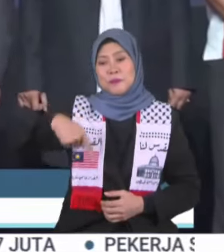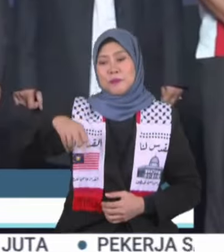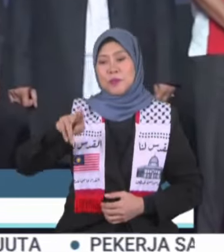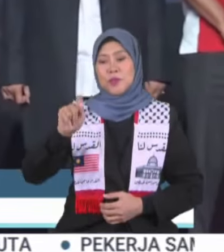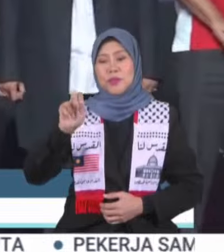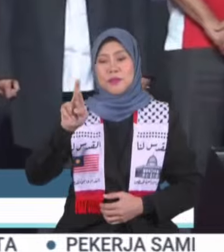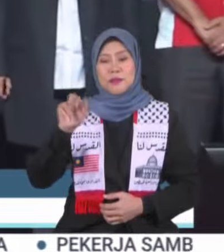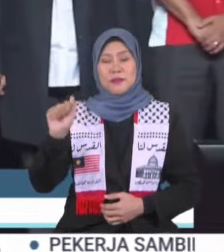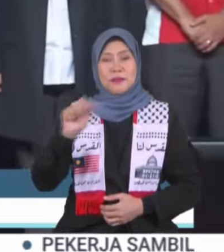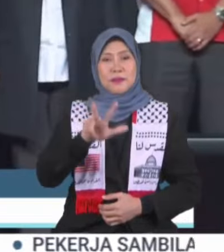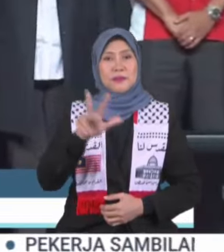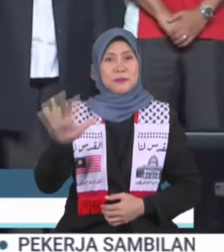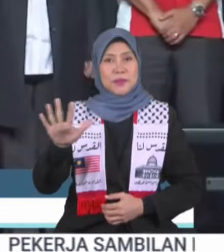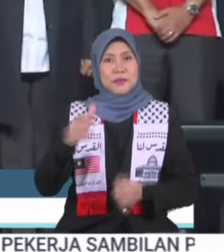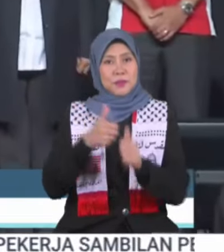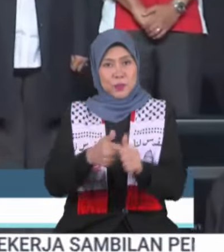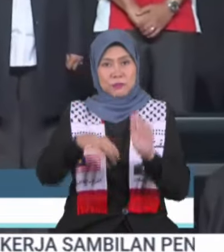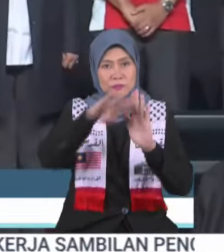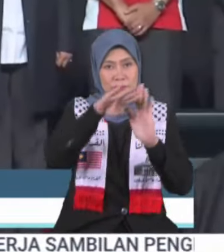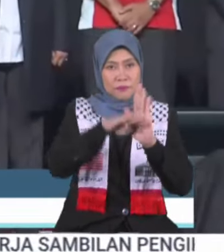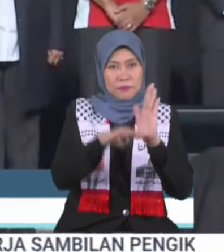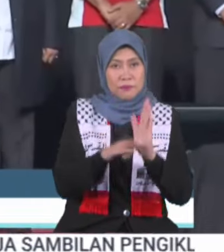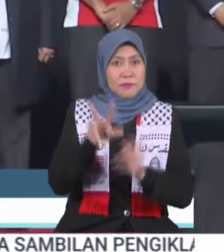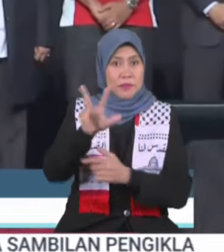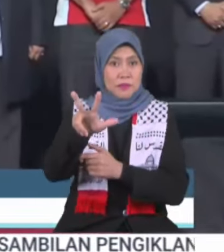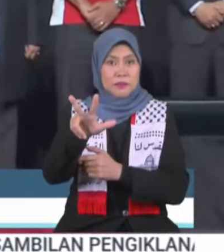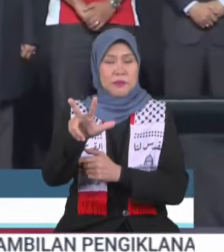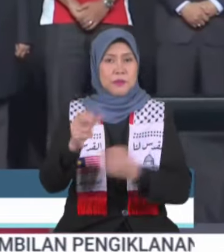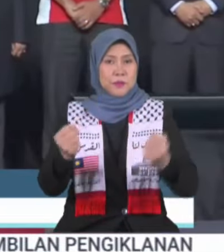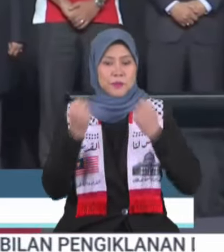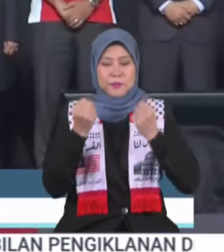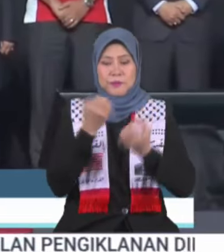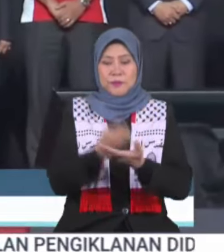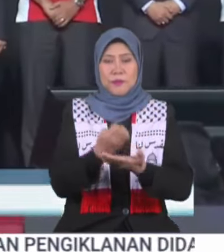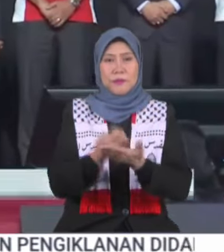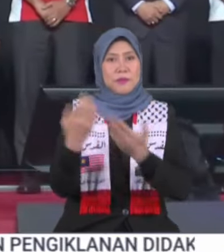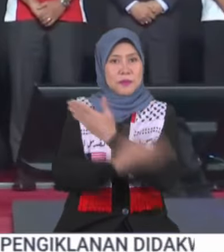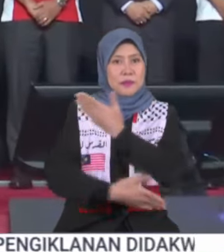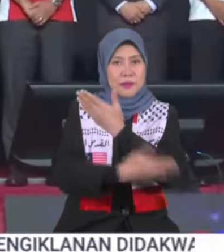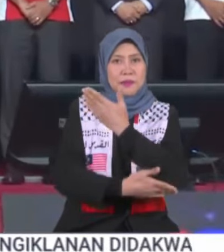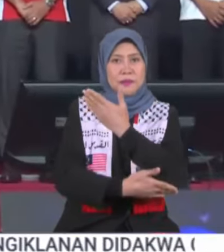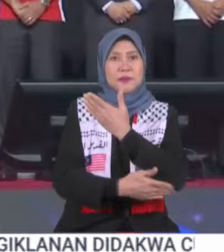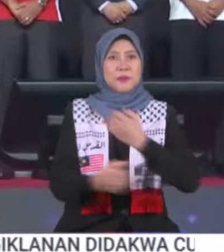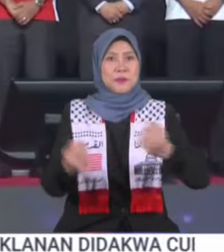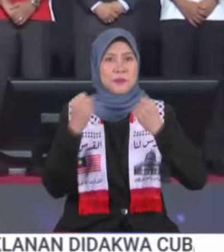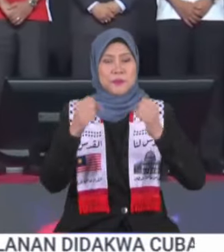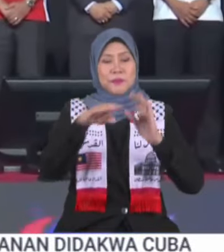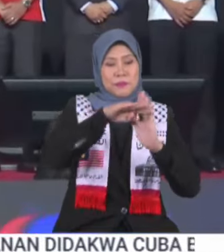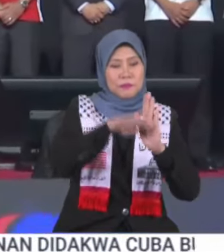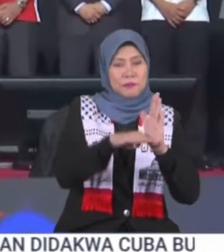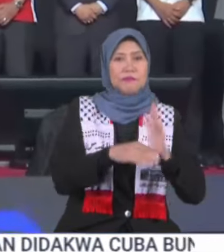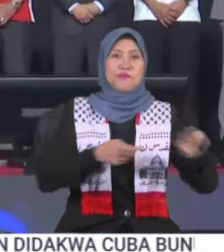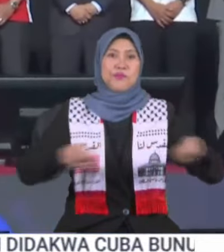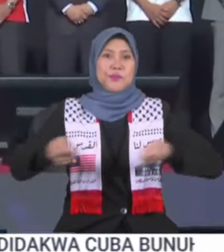Putera 35 menggariskan tiga teras, iaitu memperkukuh ekonomi negara, memperteguh